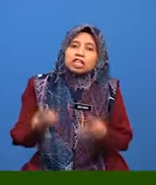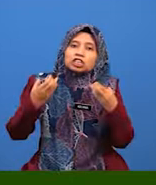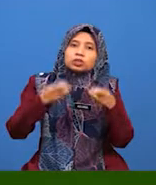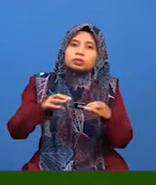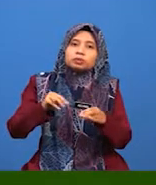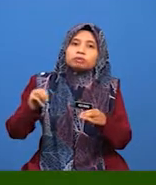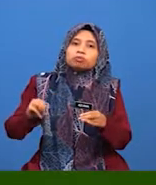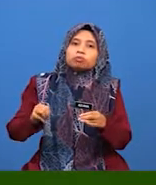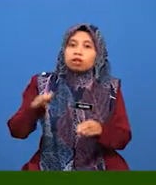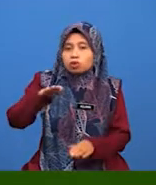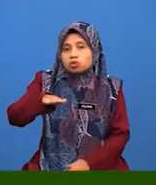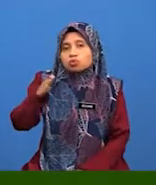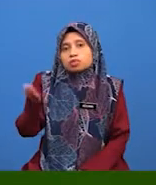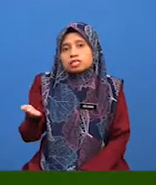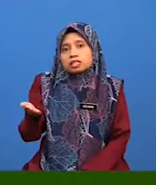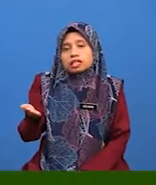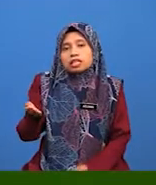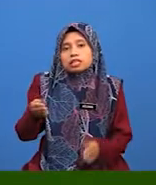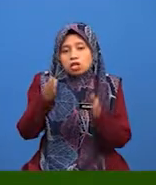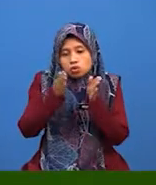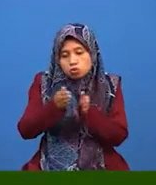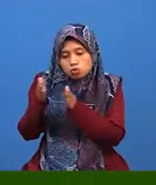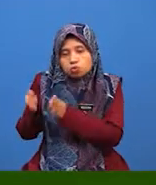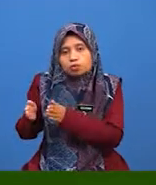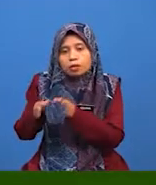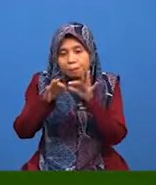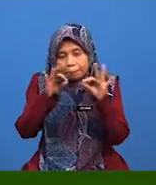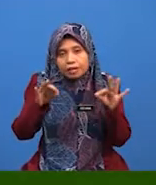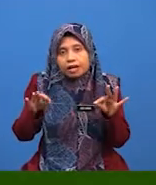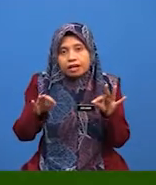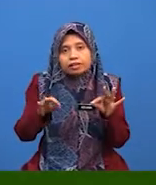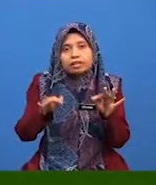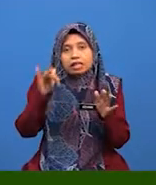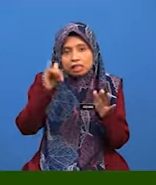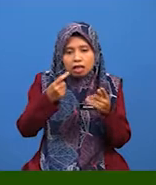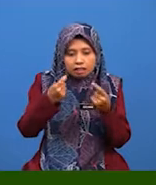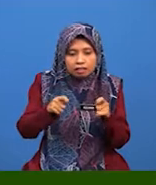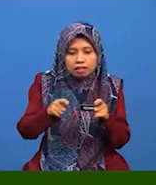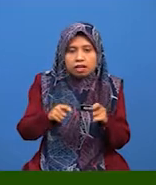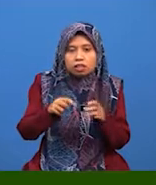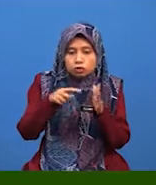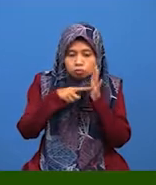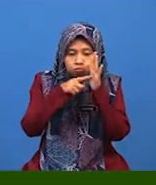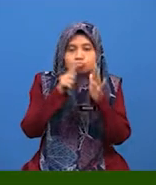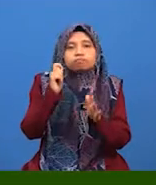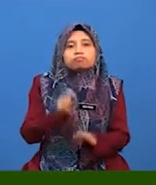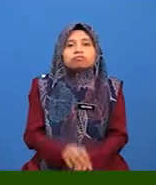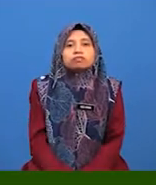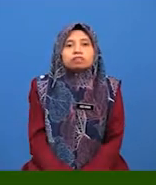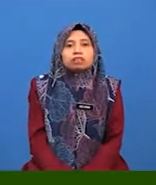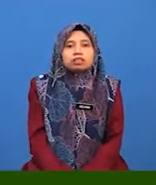Cuba murid-murid songsangkan susunan ayat-ayat yang telah dipaparkan